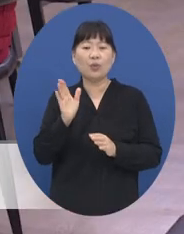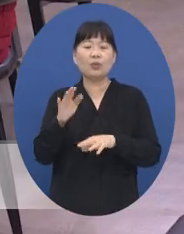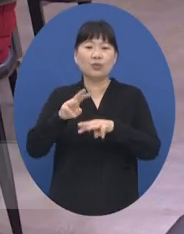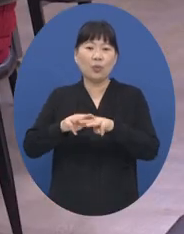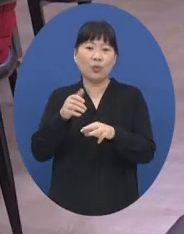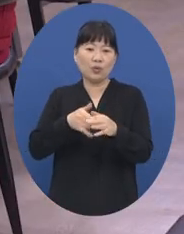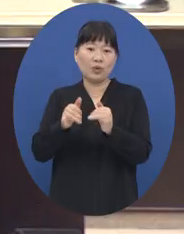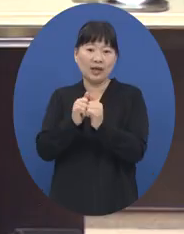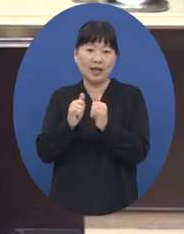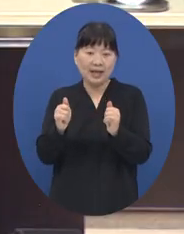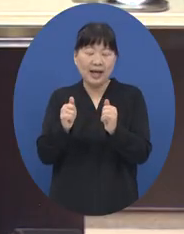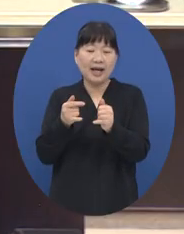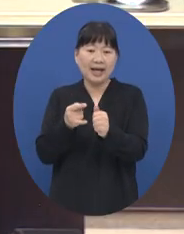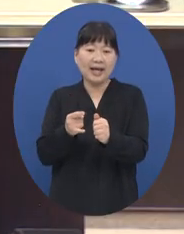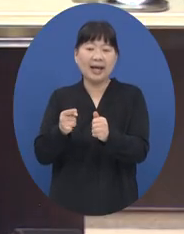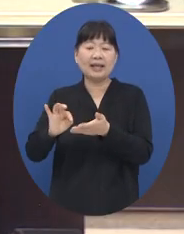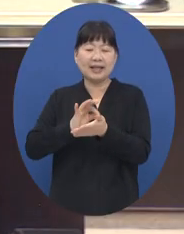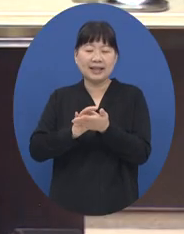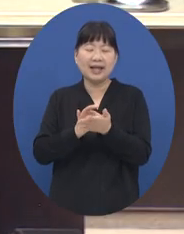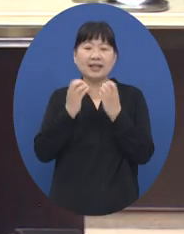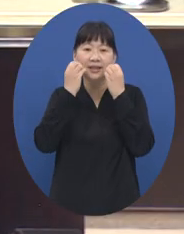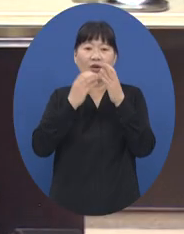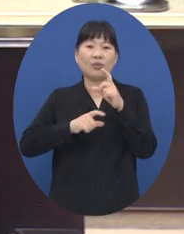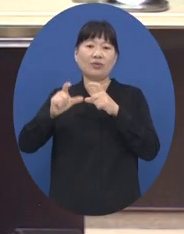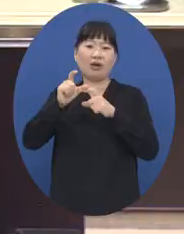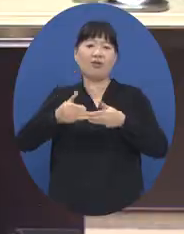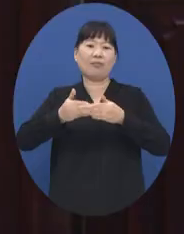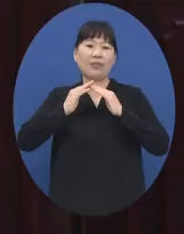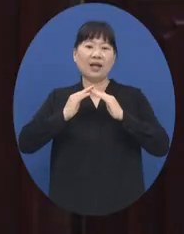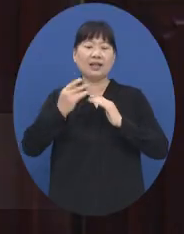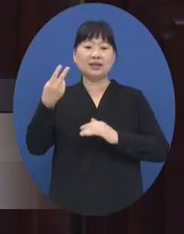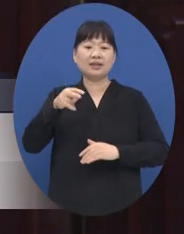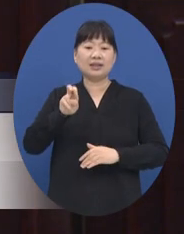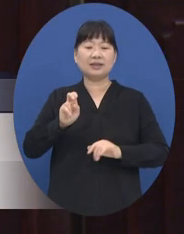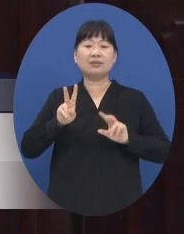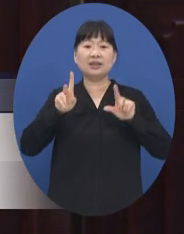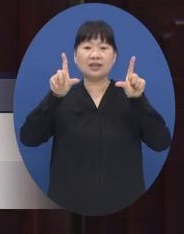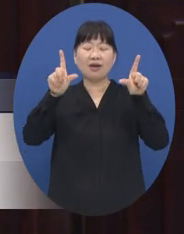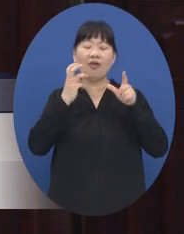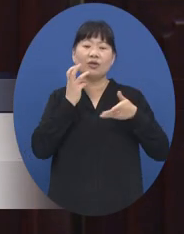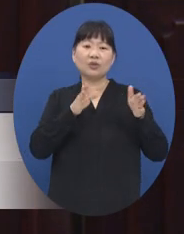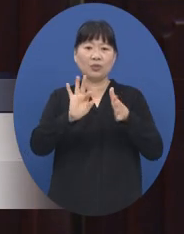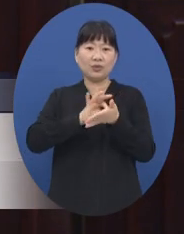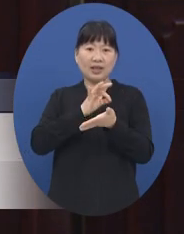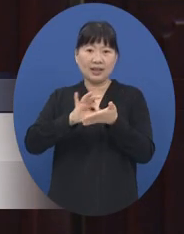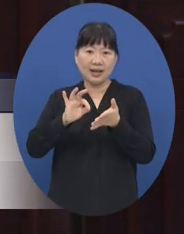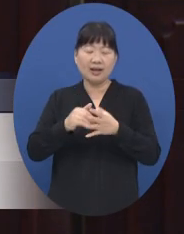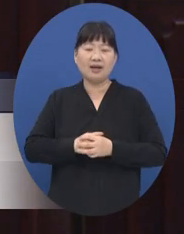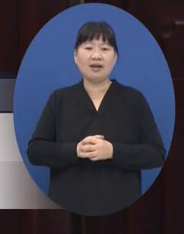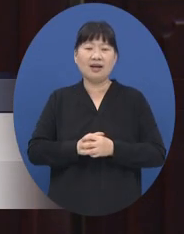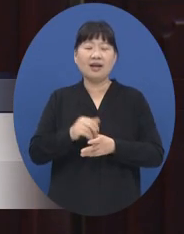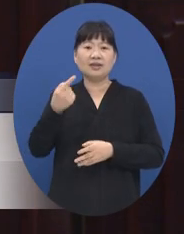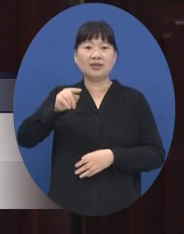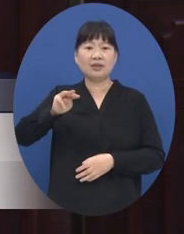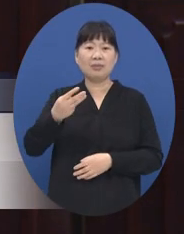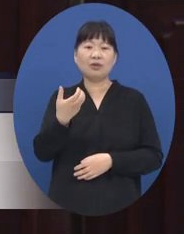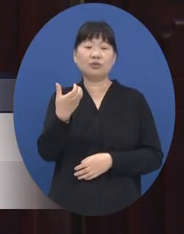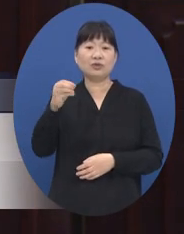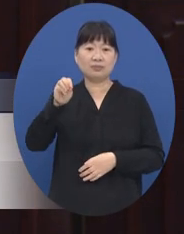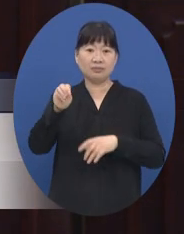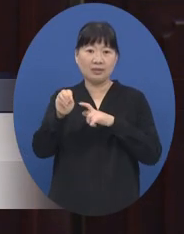대상 소용 동기 치 원 이 산이 신설되었습니다 2022년 경기도에서 니 1309